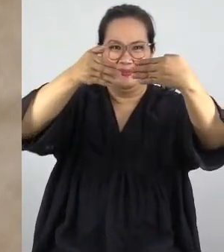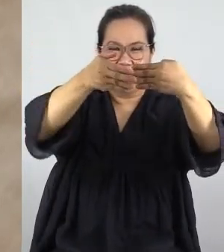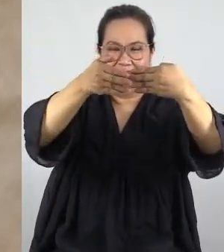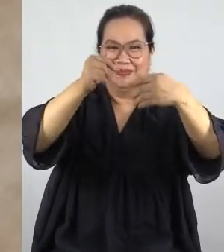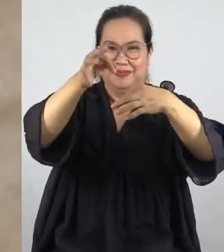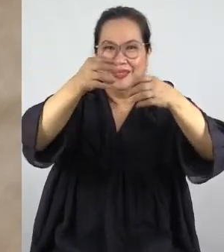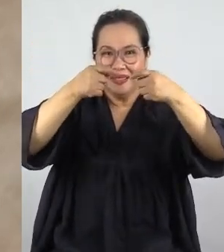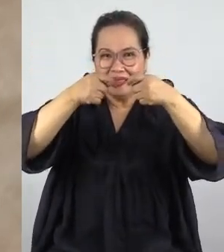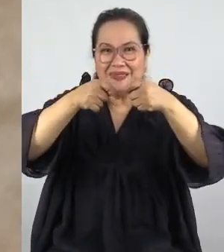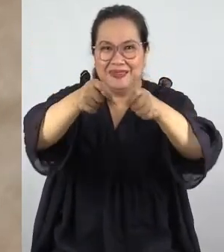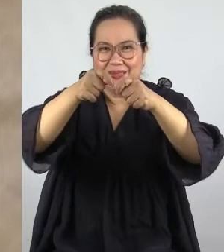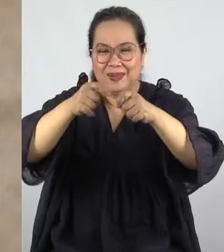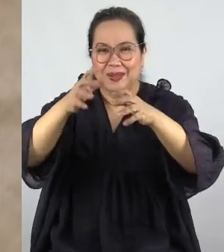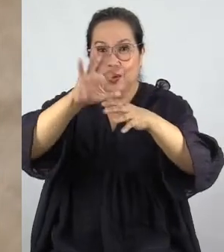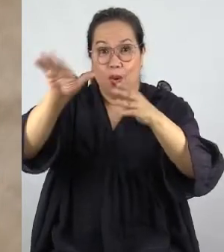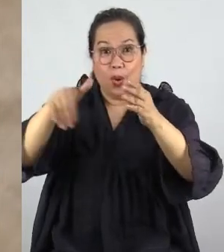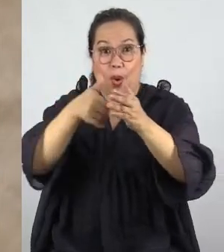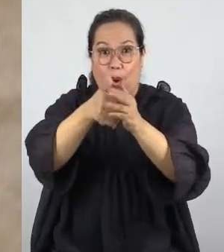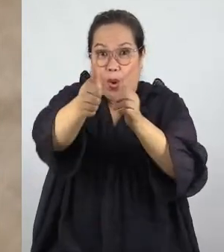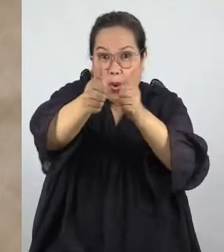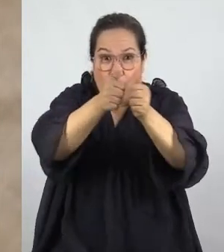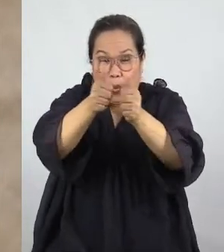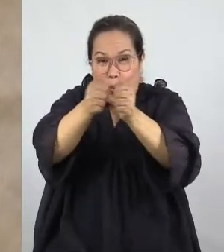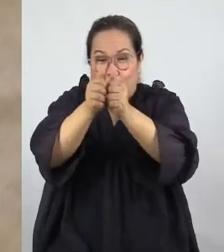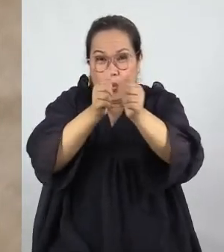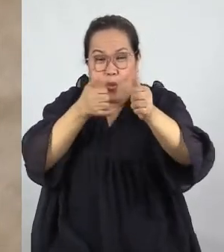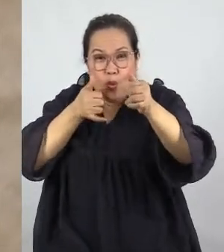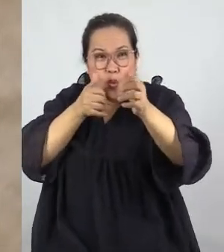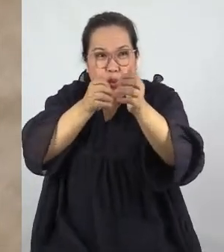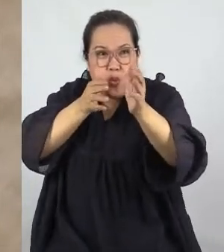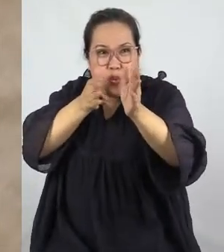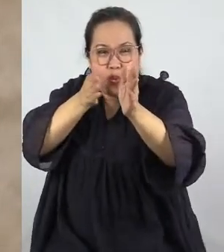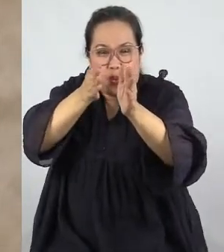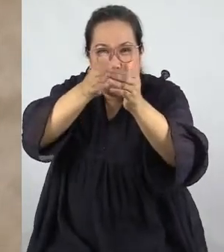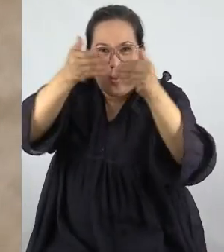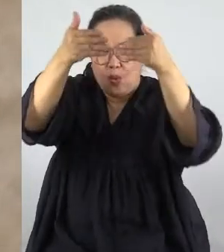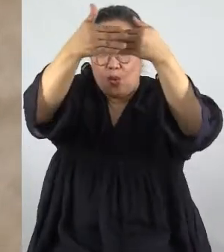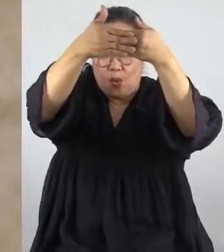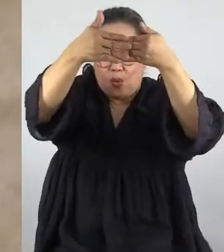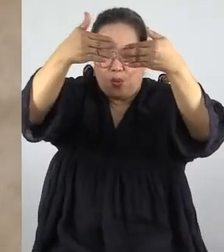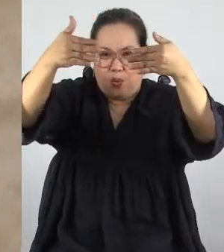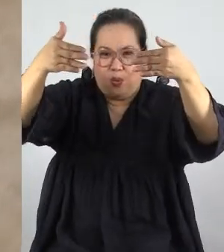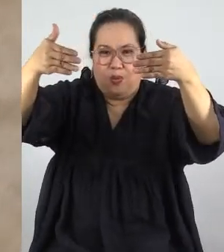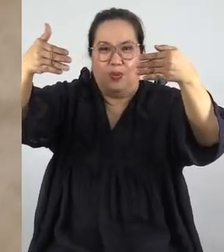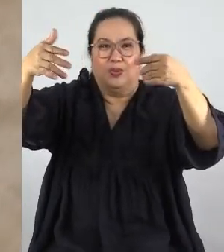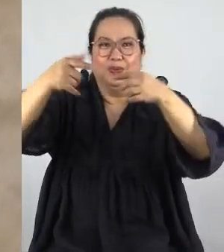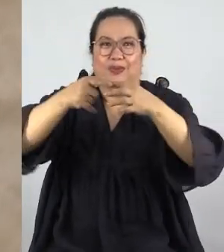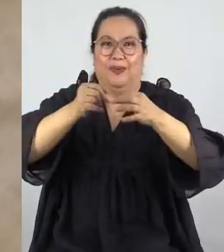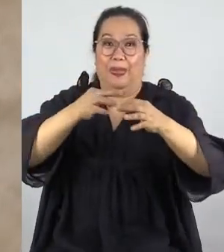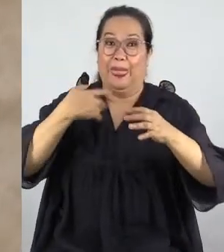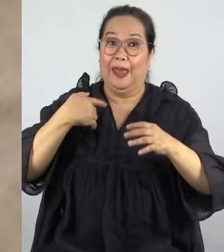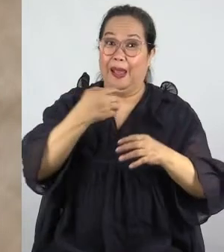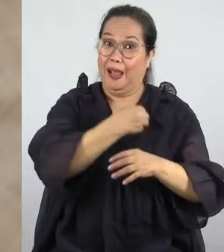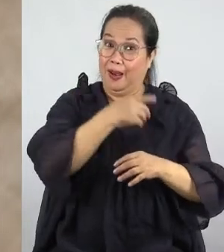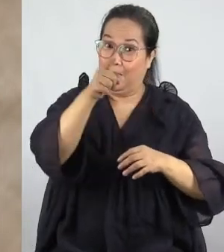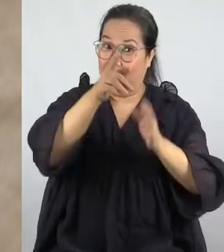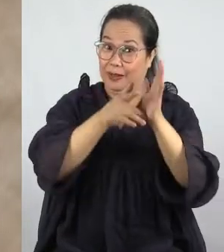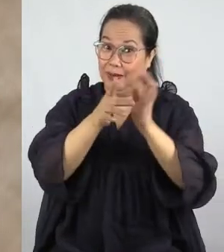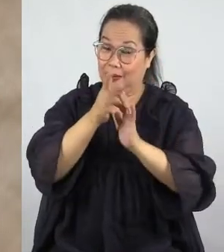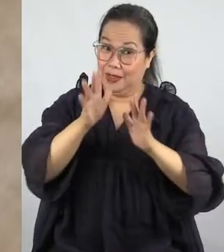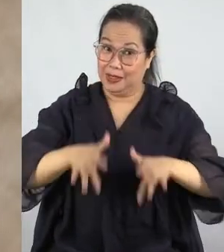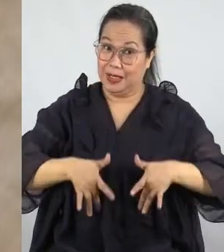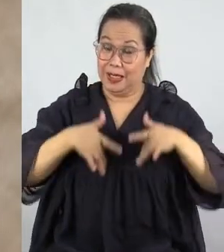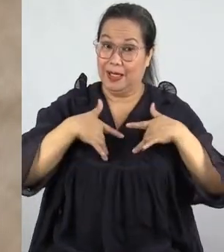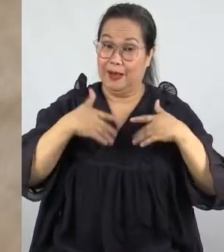Nasisikapin ng lahat ng kalahok sa karera na maabot. Sa buhay Kristiyano, ang finish line ng